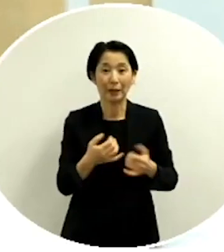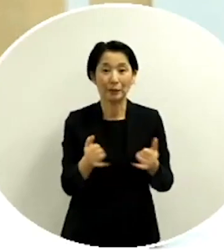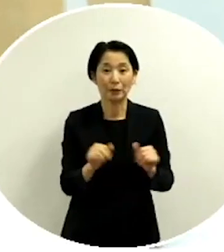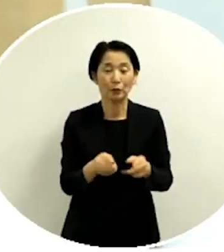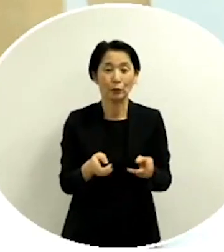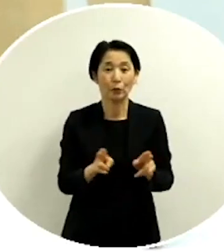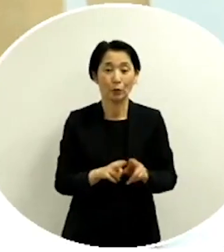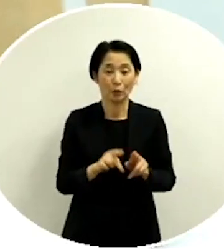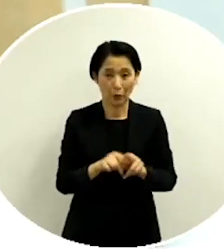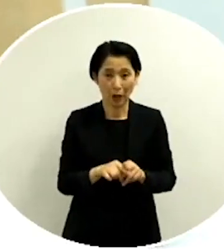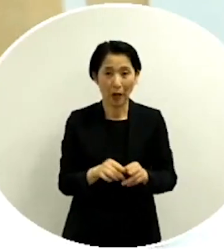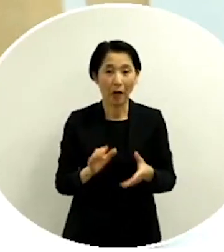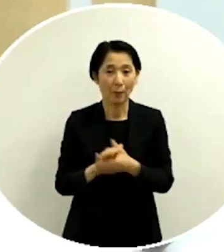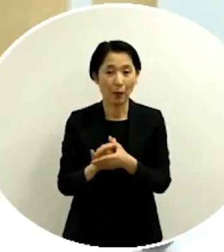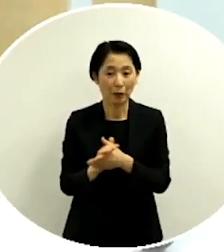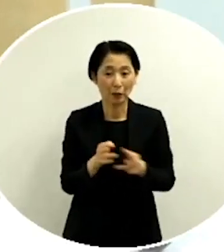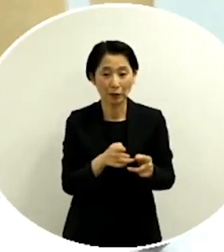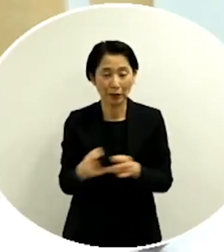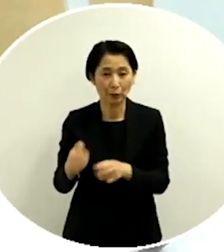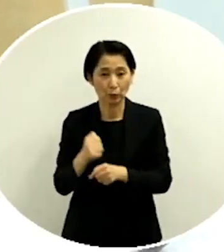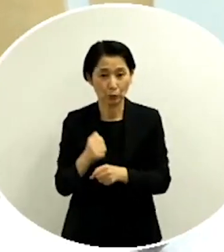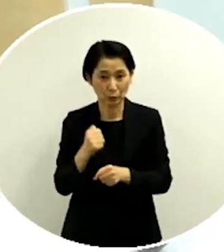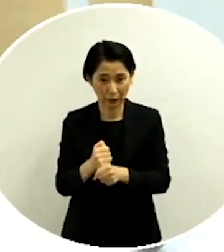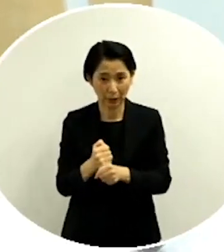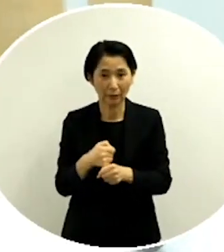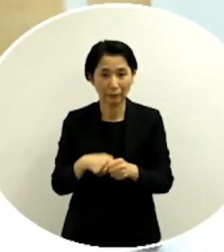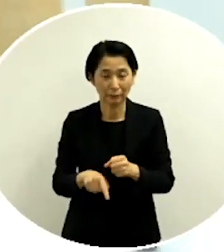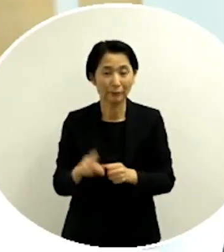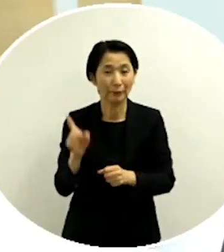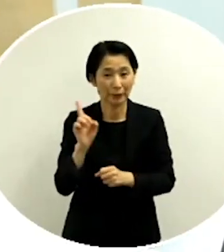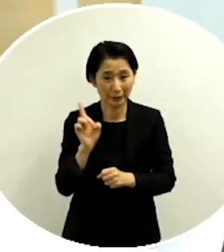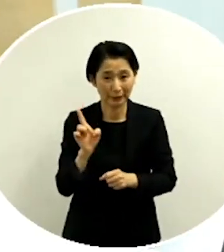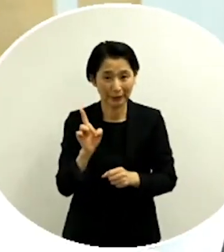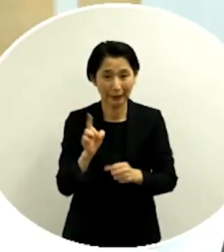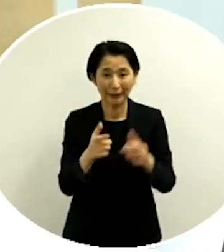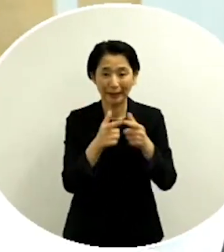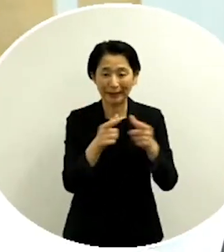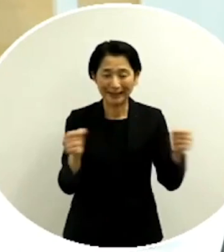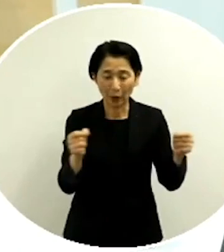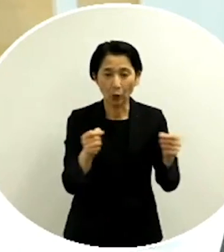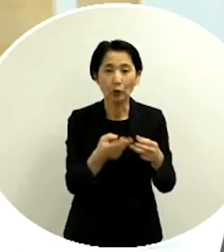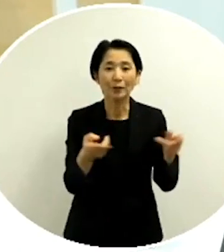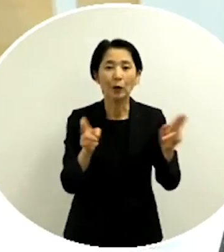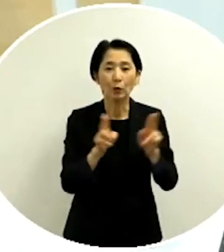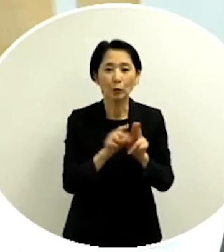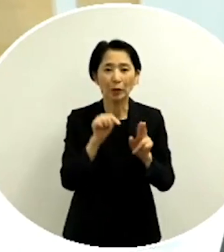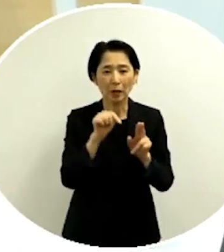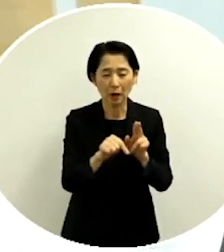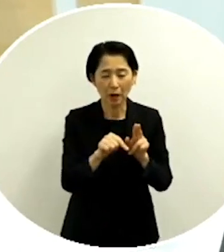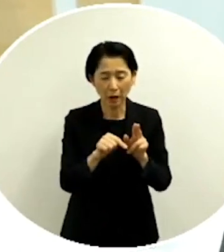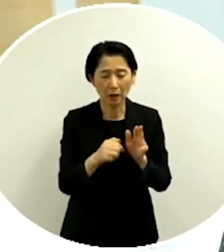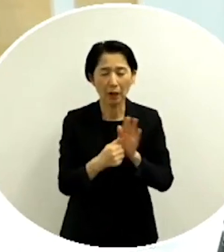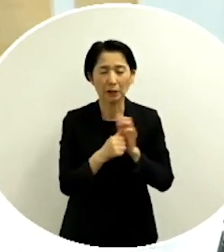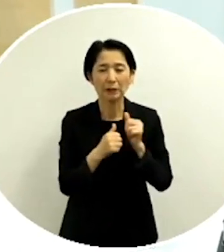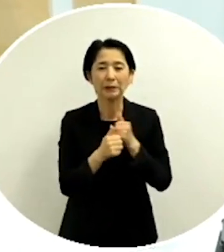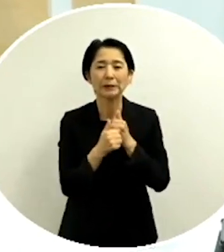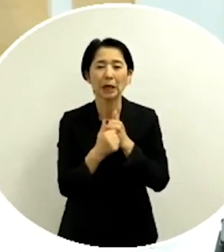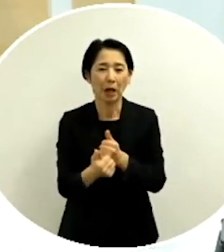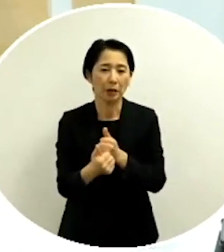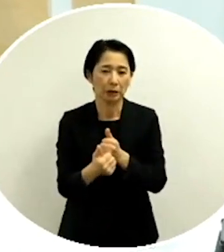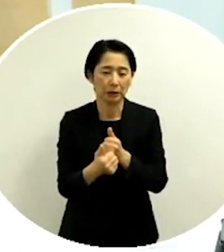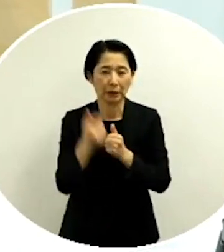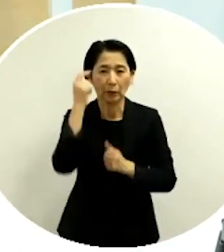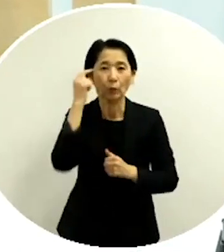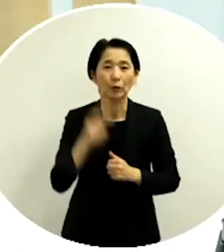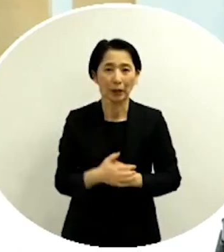パートナーズ制度をつくったということは日本の政党の中でかなりチャレンジングな試みだったと私は思っ